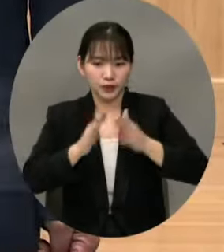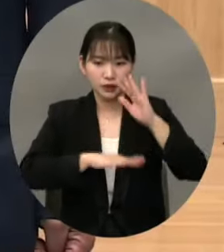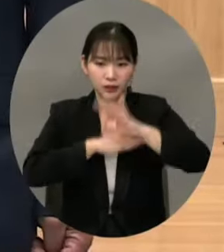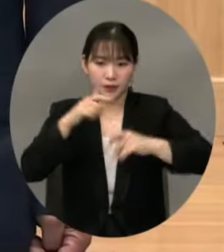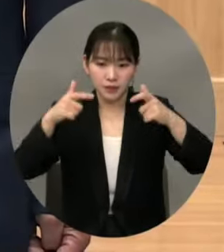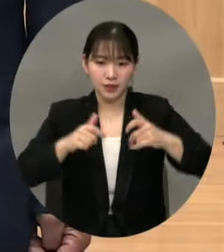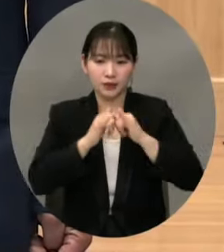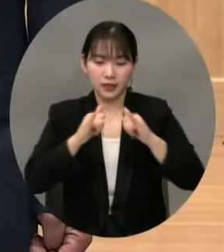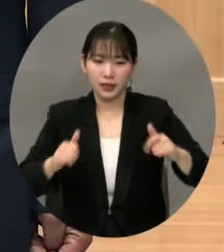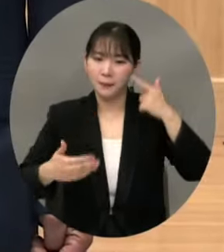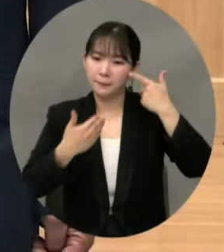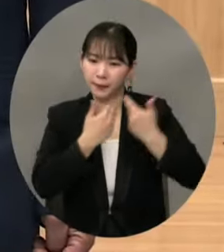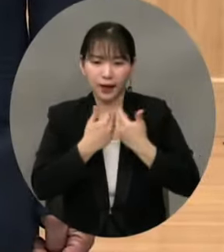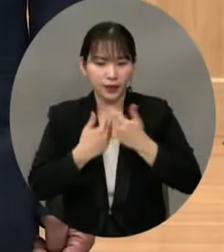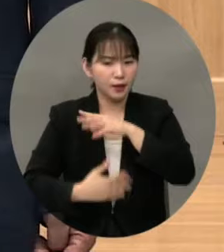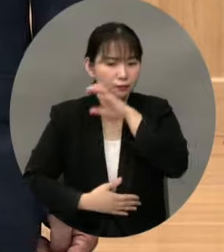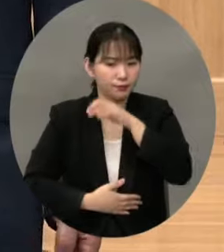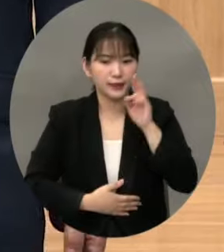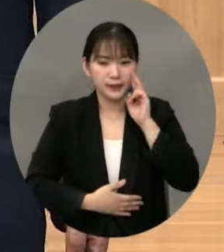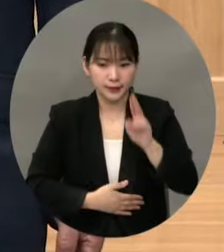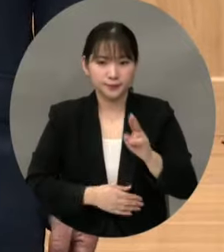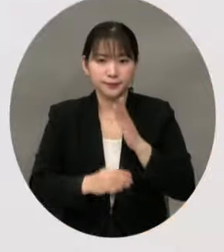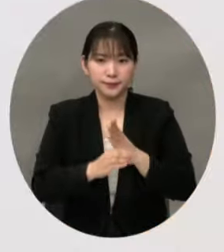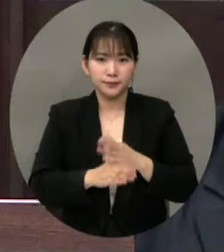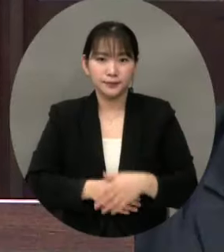서남권 주민들의 반발이 거세지고 있습니다.